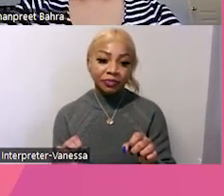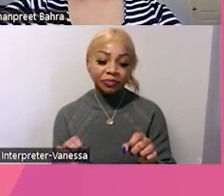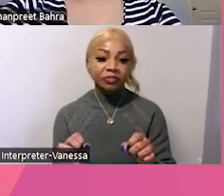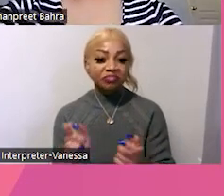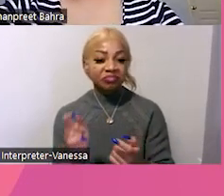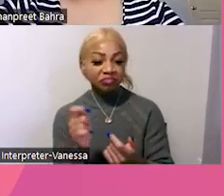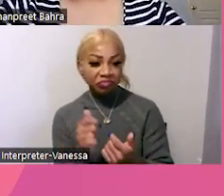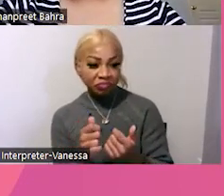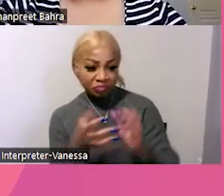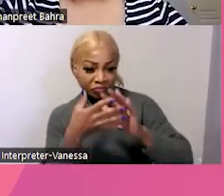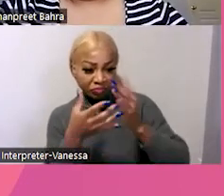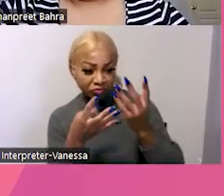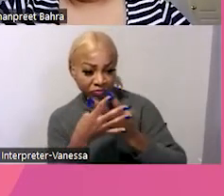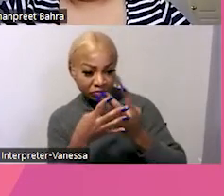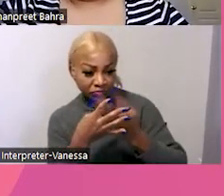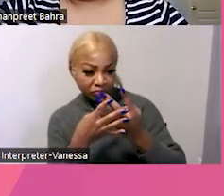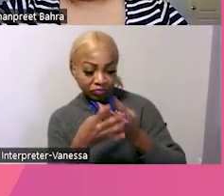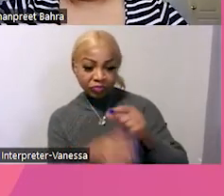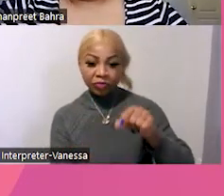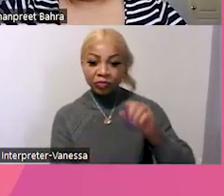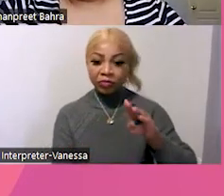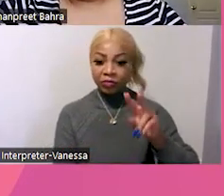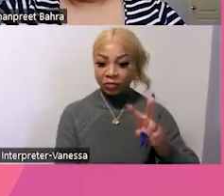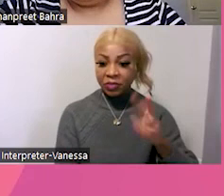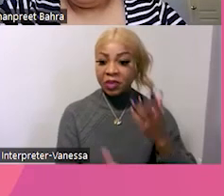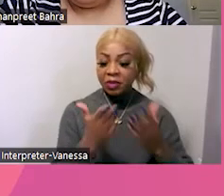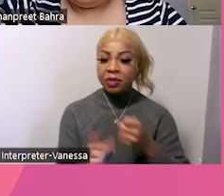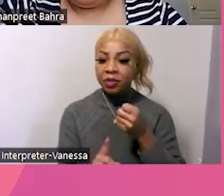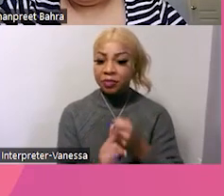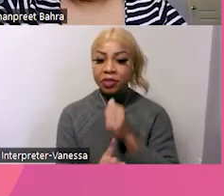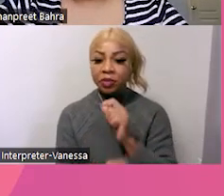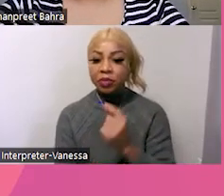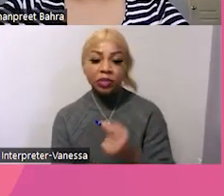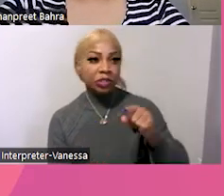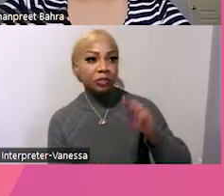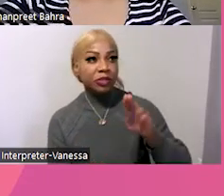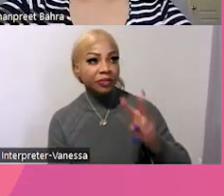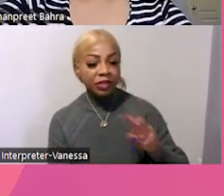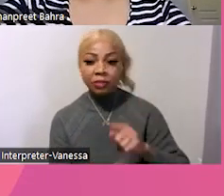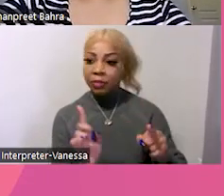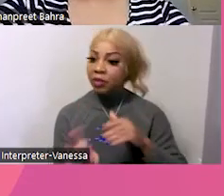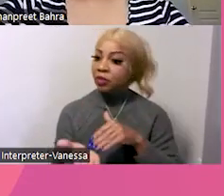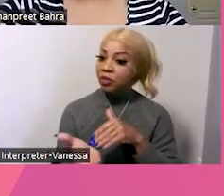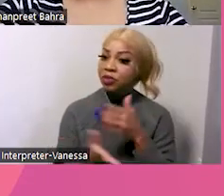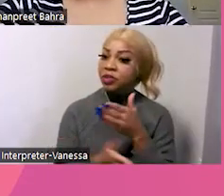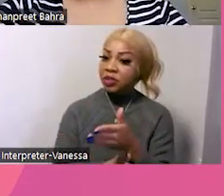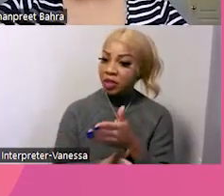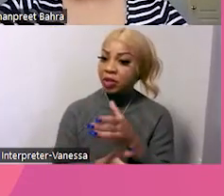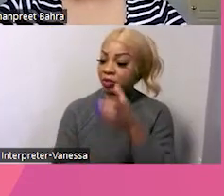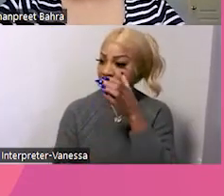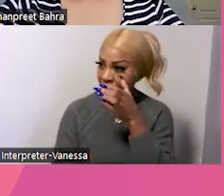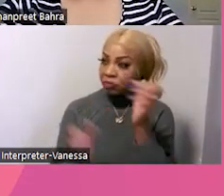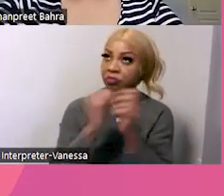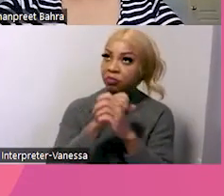pourrait poser, des questions qui pourraient donc révéler ce qui contribue à la migraine, pas seulement